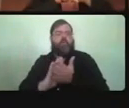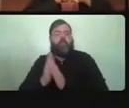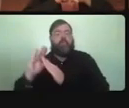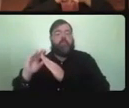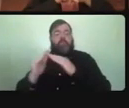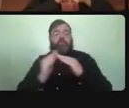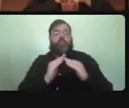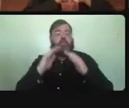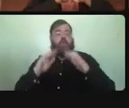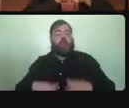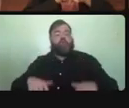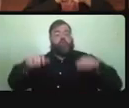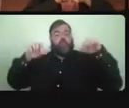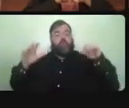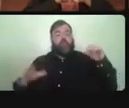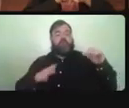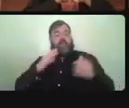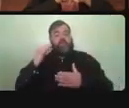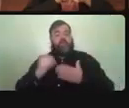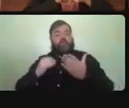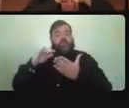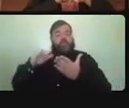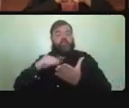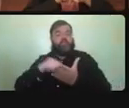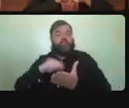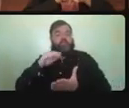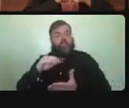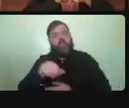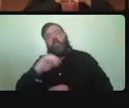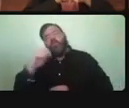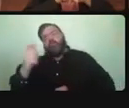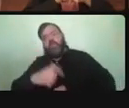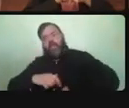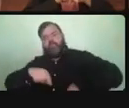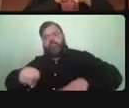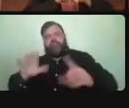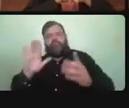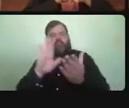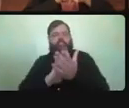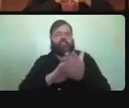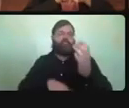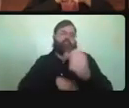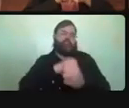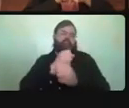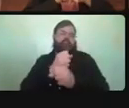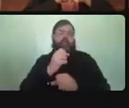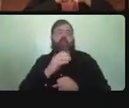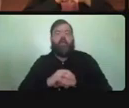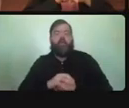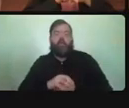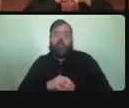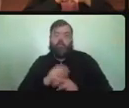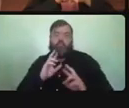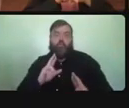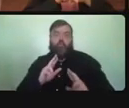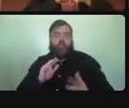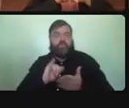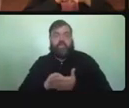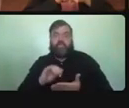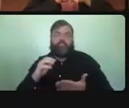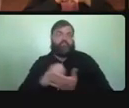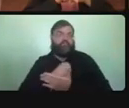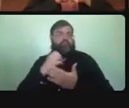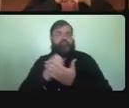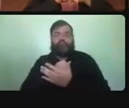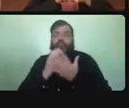Na tunatarajia ya kuwa tutakuwa na kituo kinachoweza kuipa jamii au jumuiya